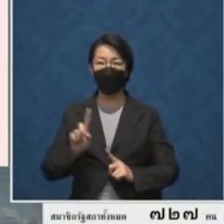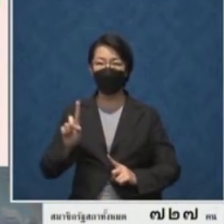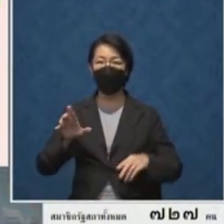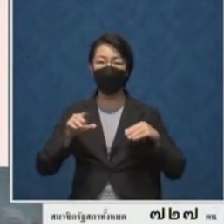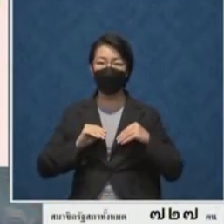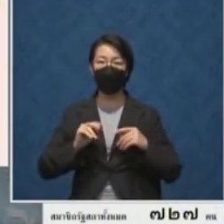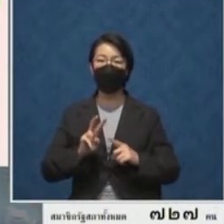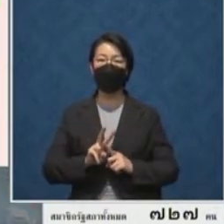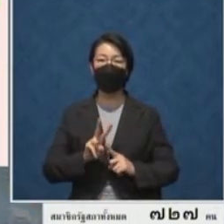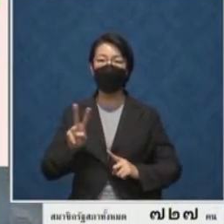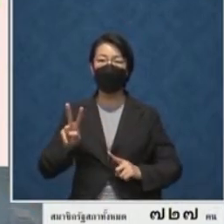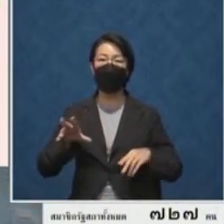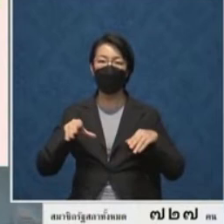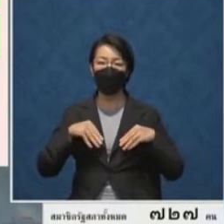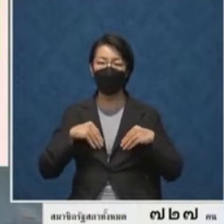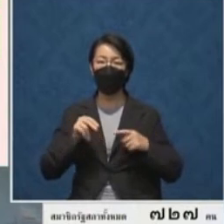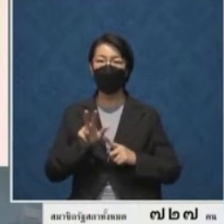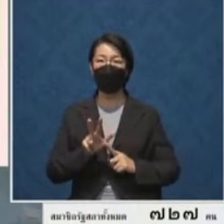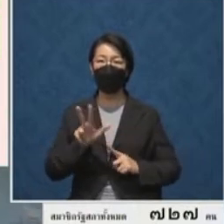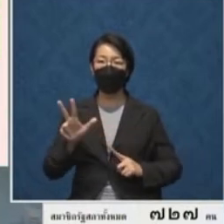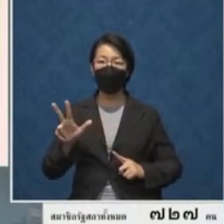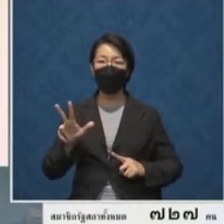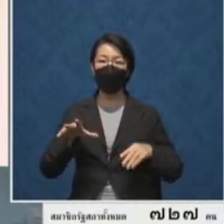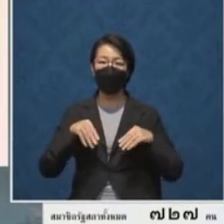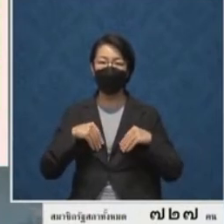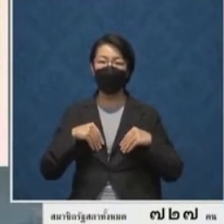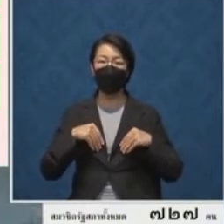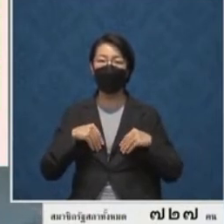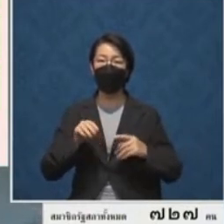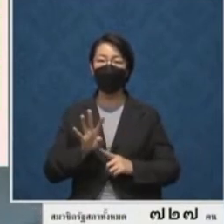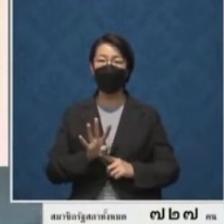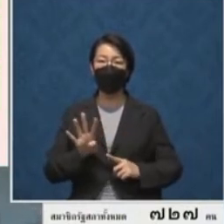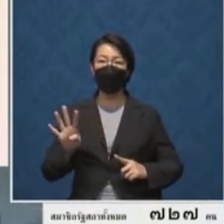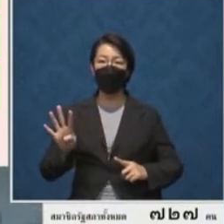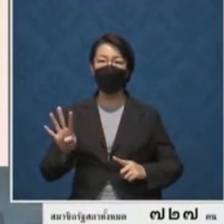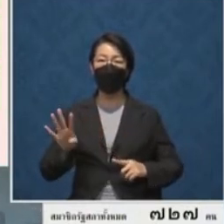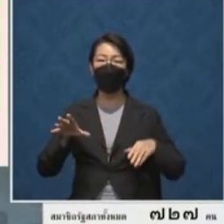รับหลักการ3รับหลักการและ4รับหลักการครับ